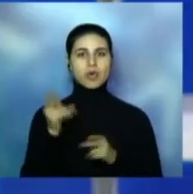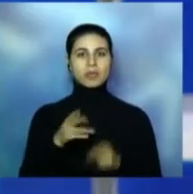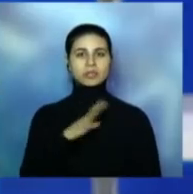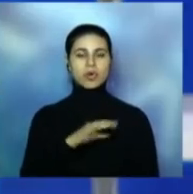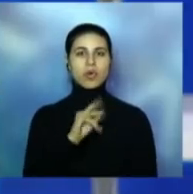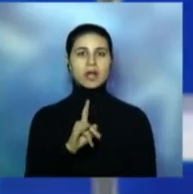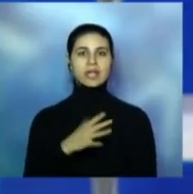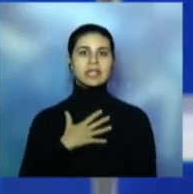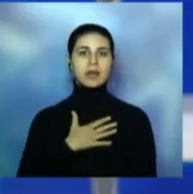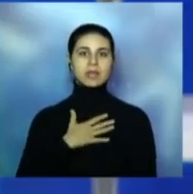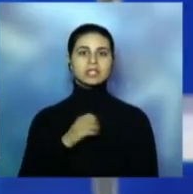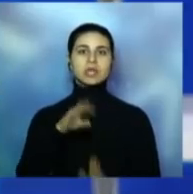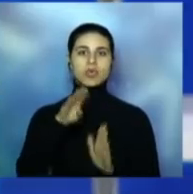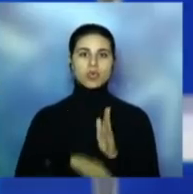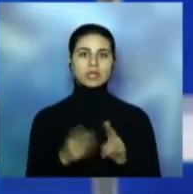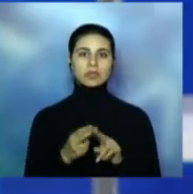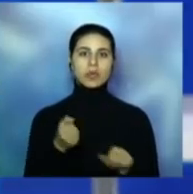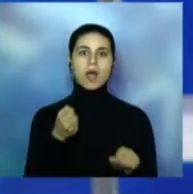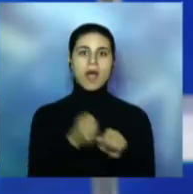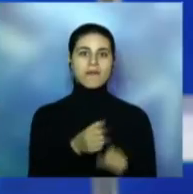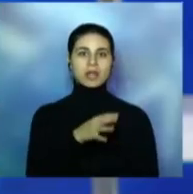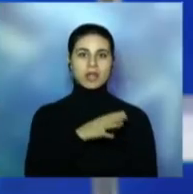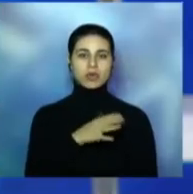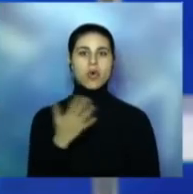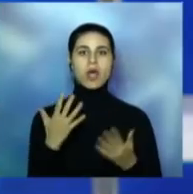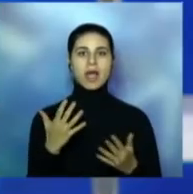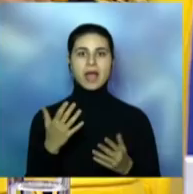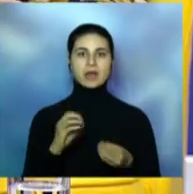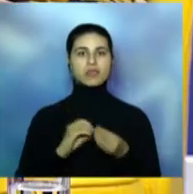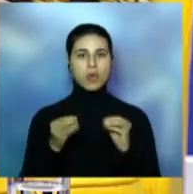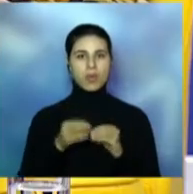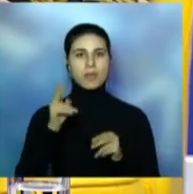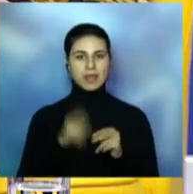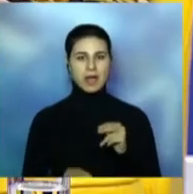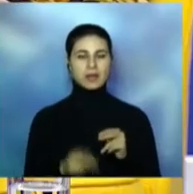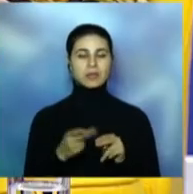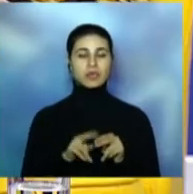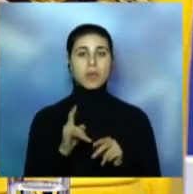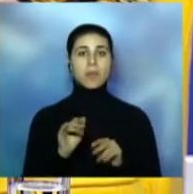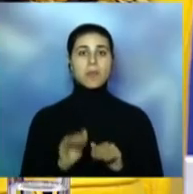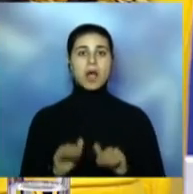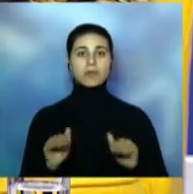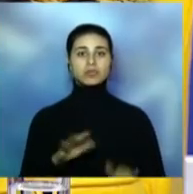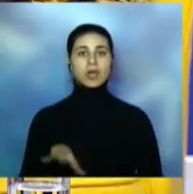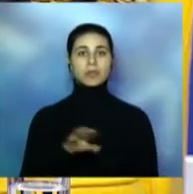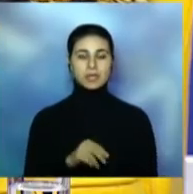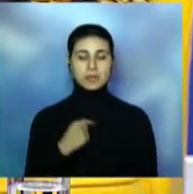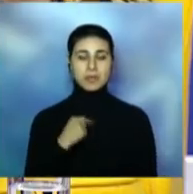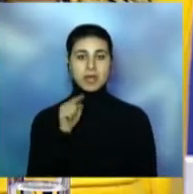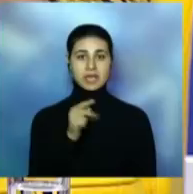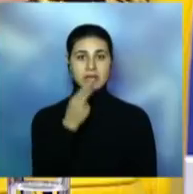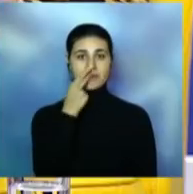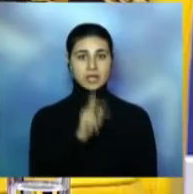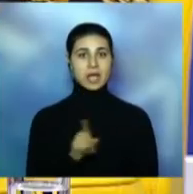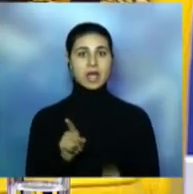ან დეპრესია წავიდა, ის რომ ავარიაში მოყვა ბავშვი, კიდურები დაკარგა და ასე შემდეგ. Და ეს პატარა ბავშვები, რაც მე იქ ვნახე